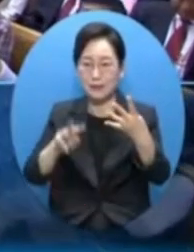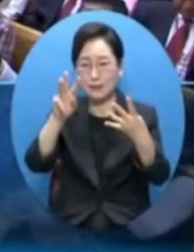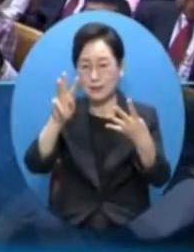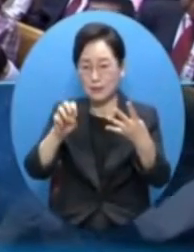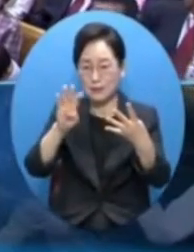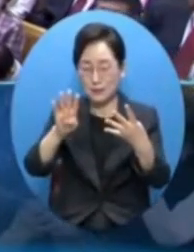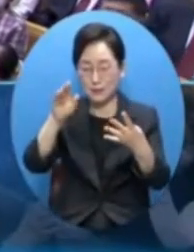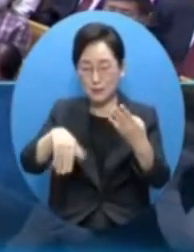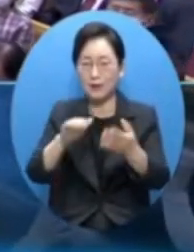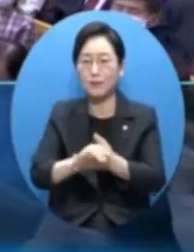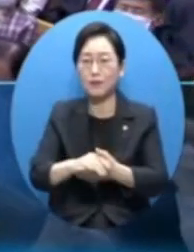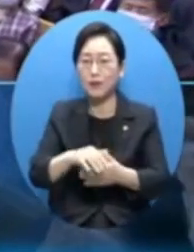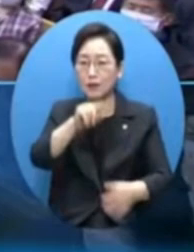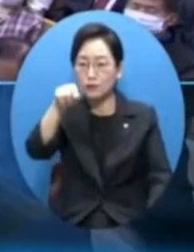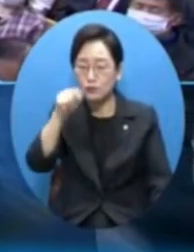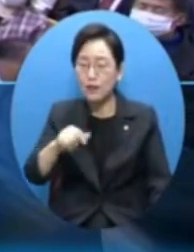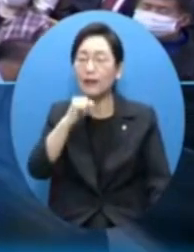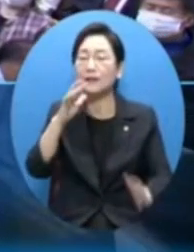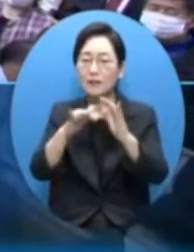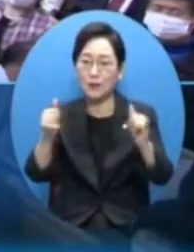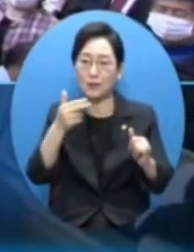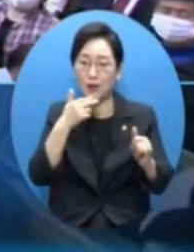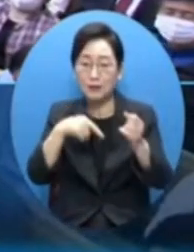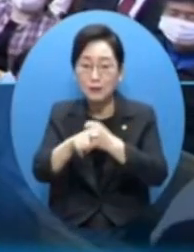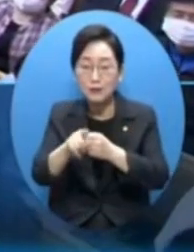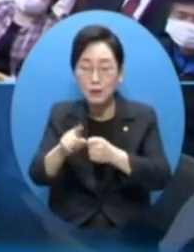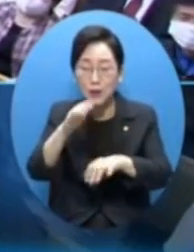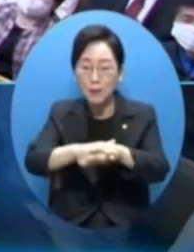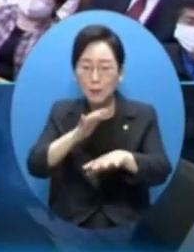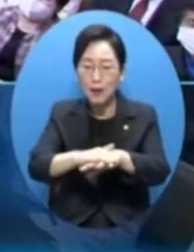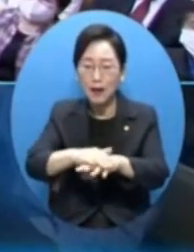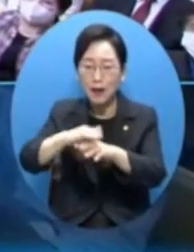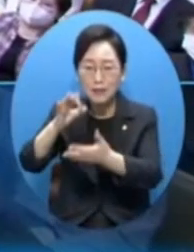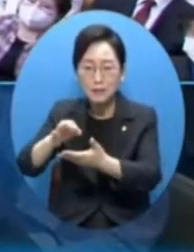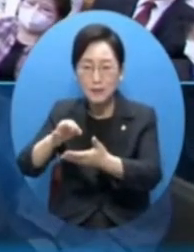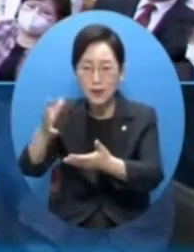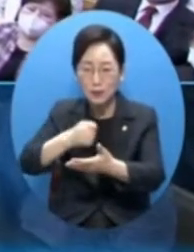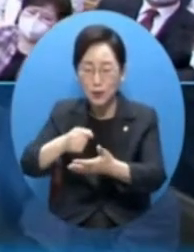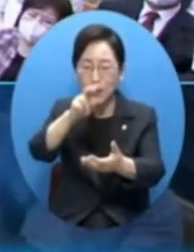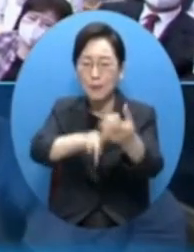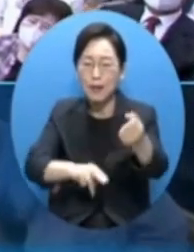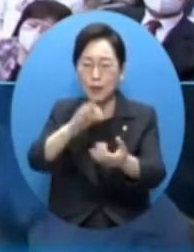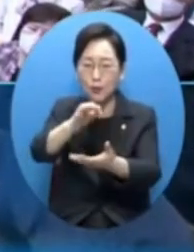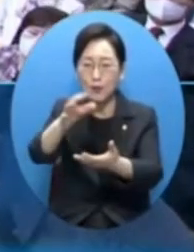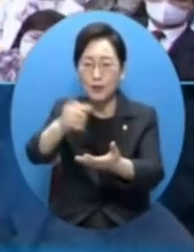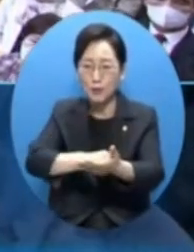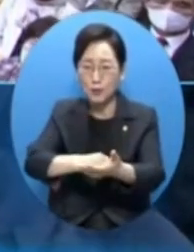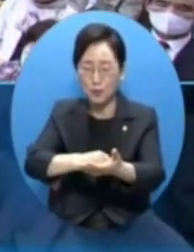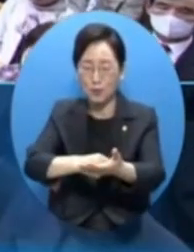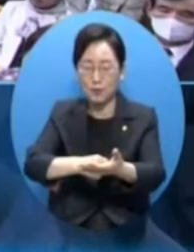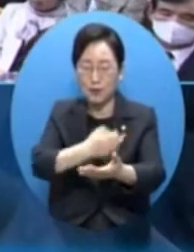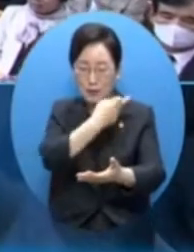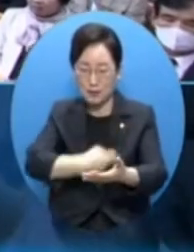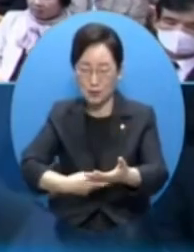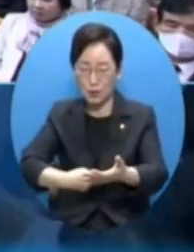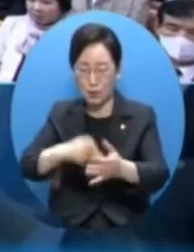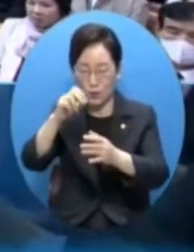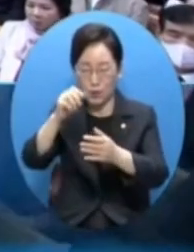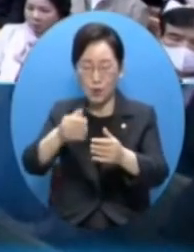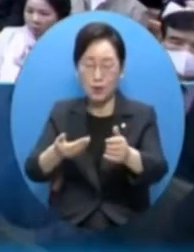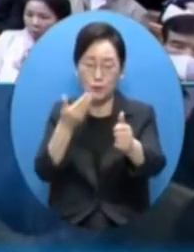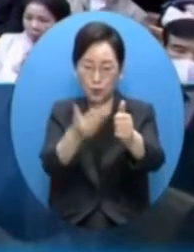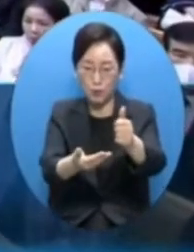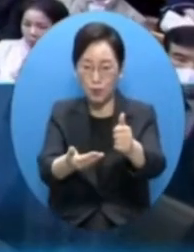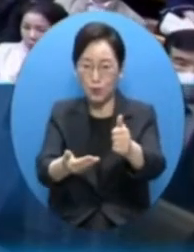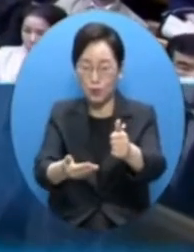35절을 말씀합니다. 그 중에 가난한 사람이 없으니 이는 밭과 집에 있는 자는 팔아 그 판 것의 값을 가져다가 사들의 발 앞에 두매 그들이